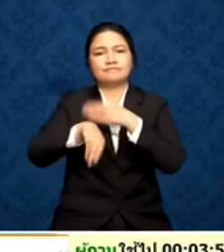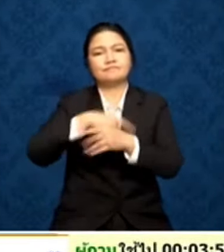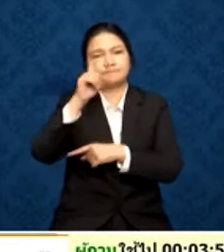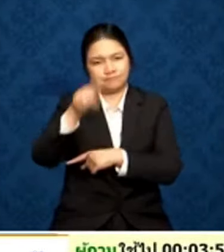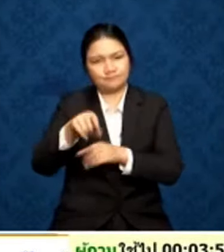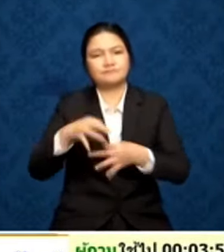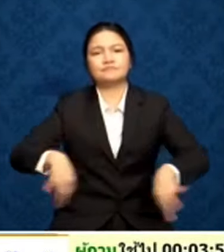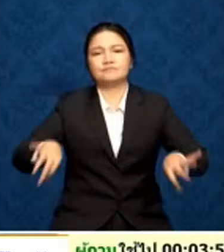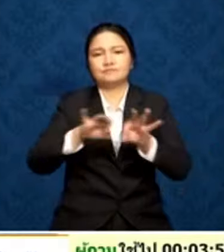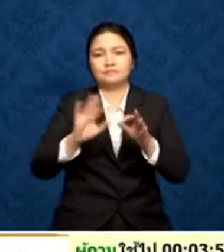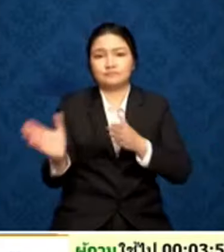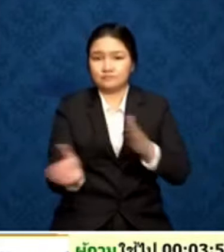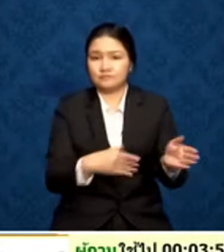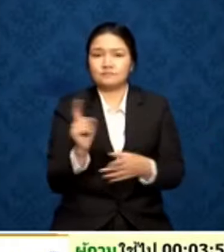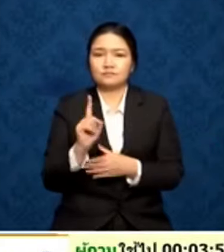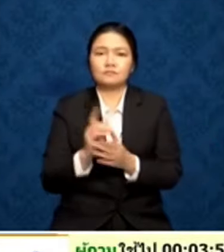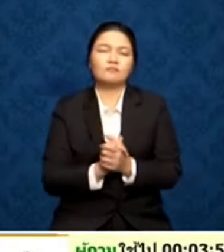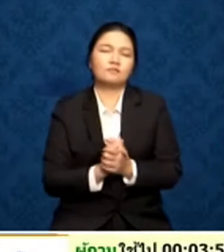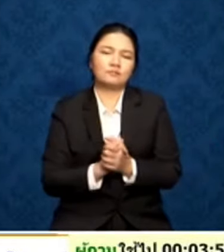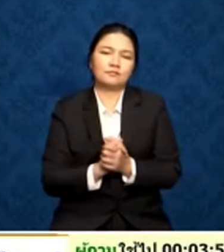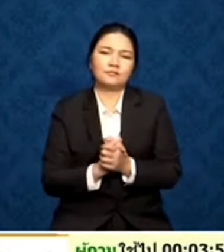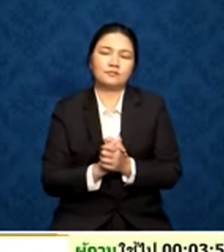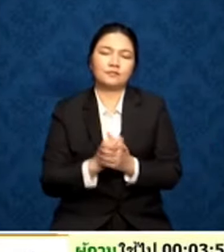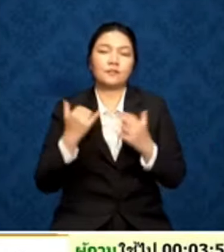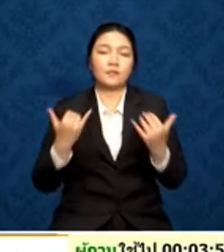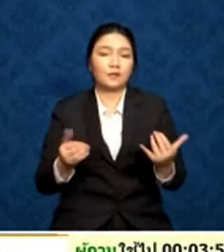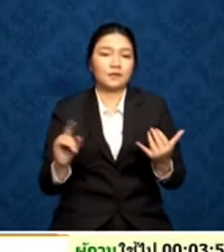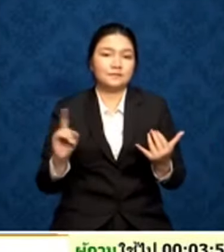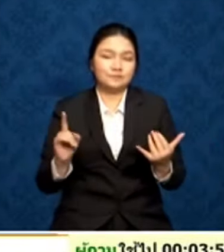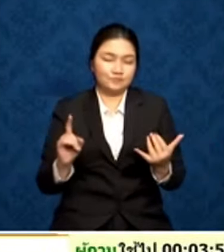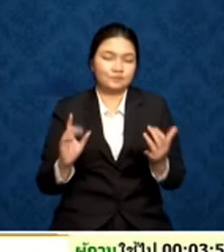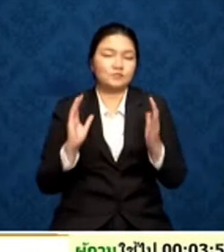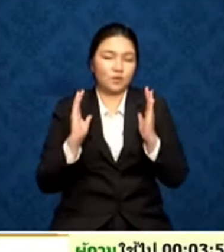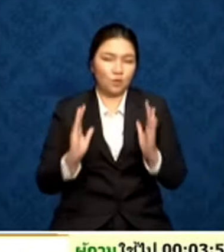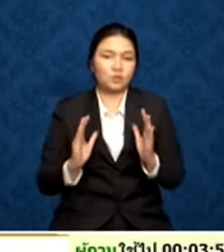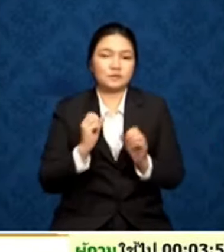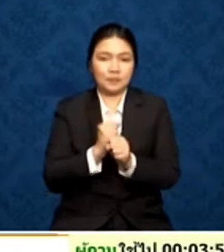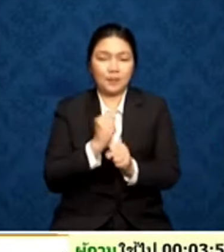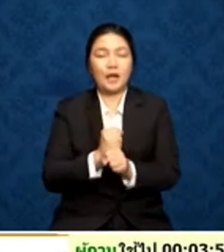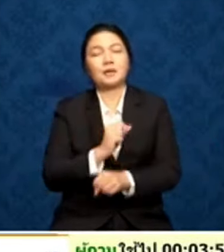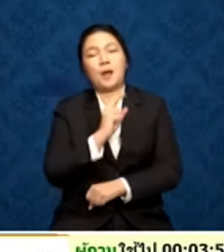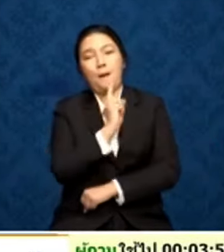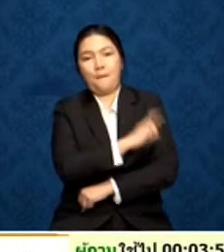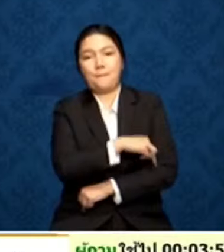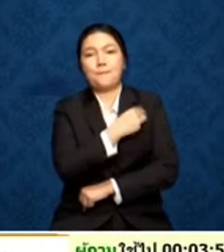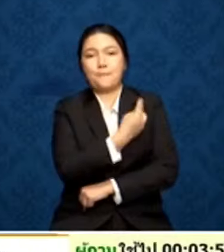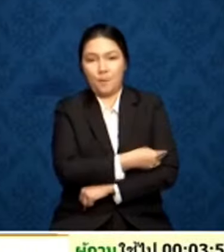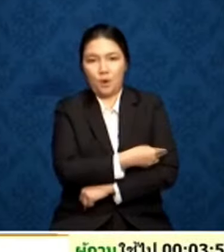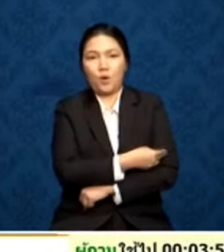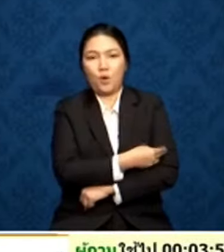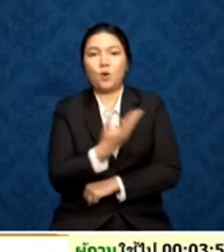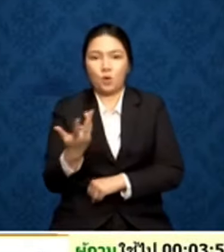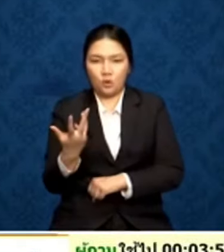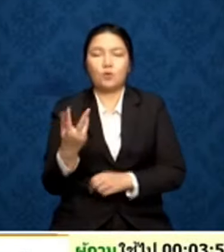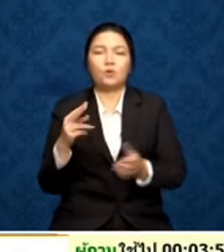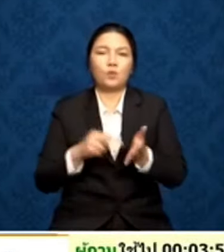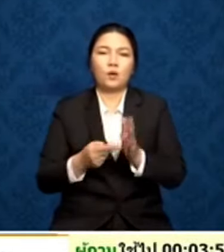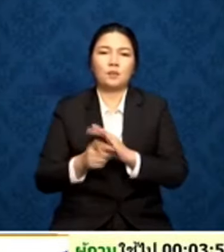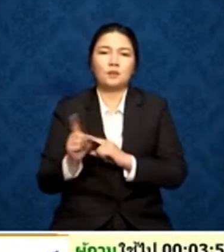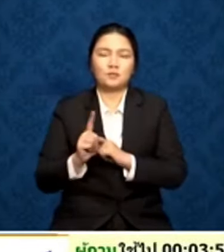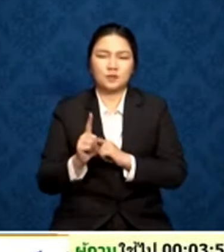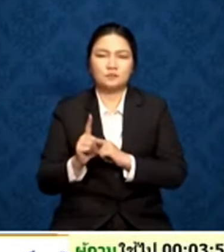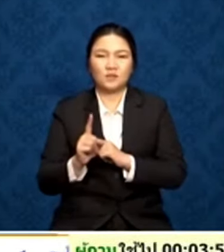งนี้เนี่ยต้องเรียนว่าบุคลากรทางการแพทย์ในภาพรวมไม่ใช่เฉพาะในเรื่องของจิตเว